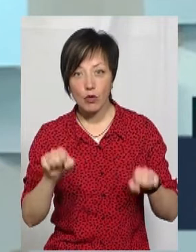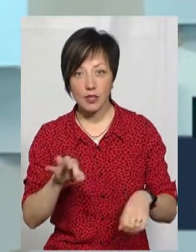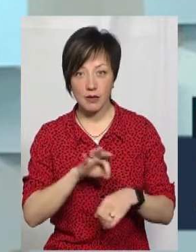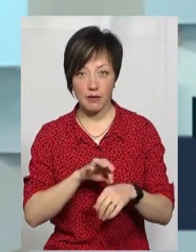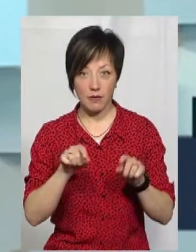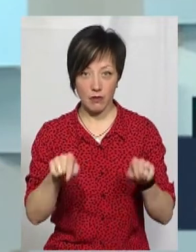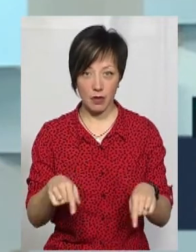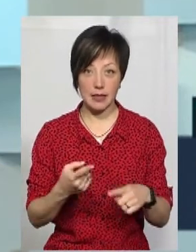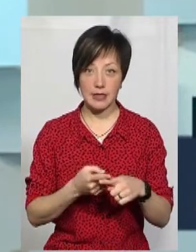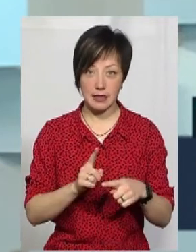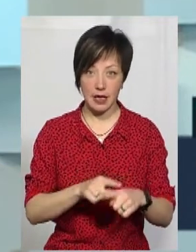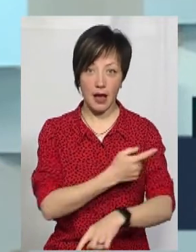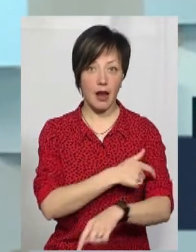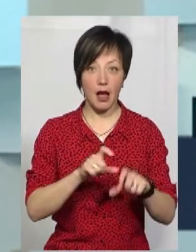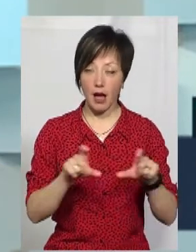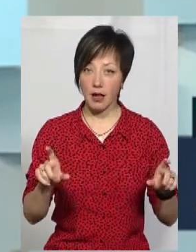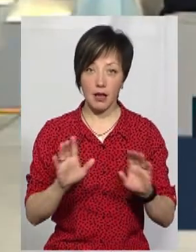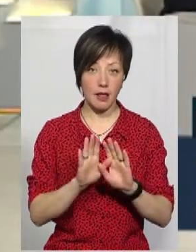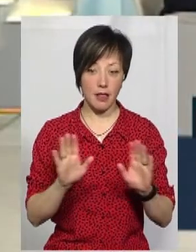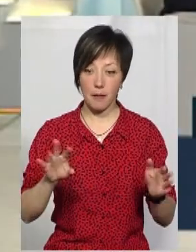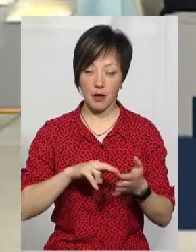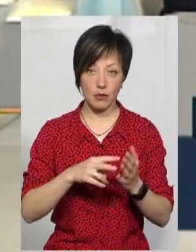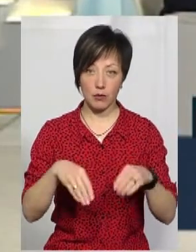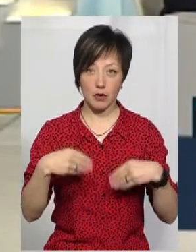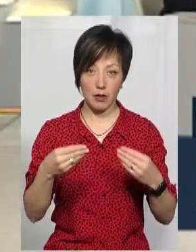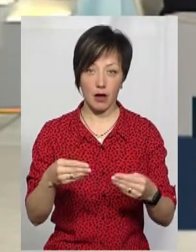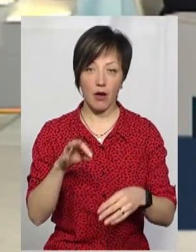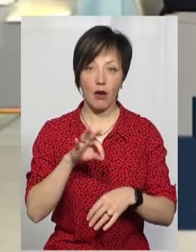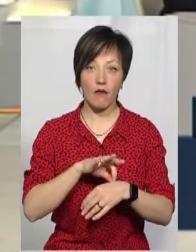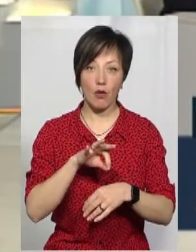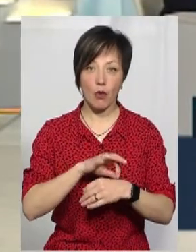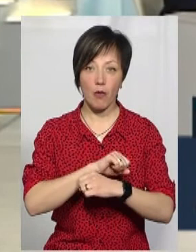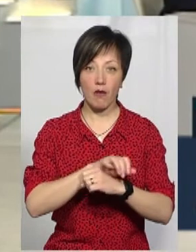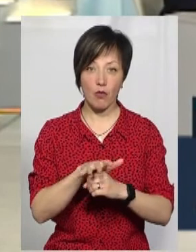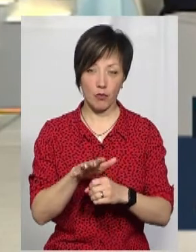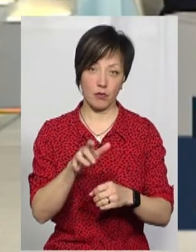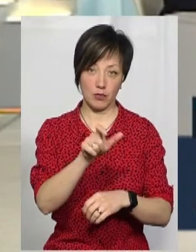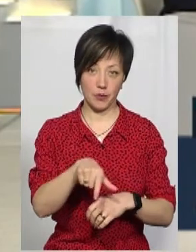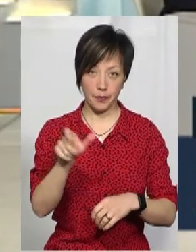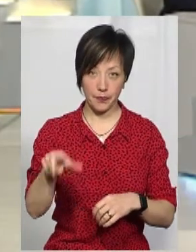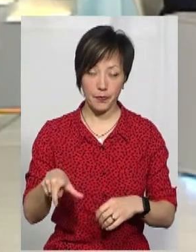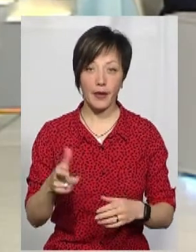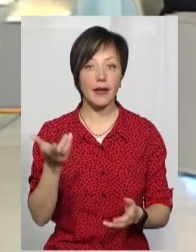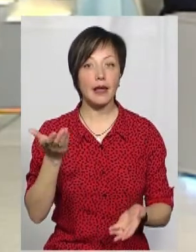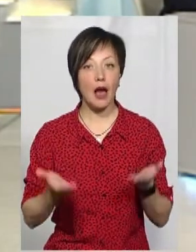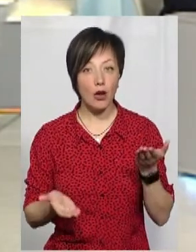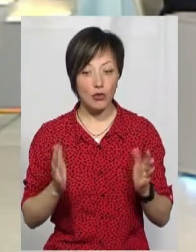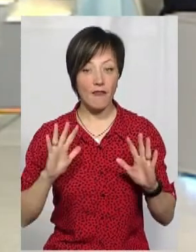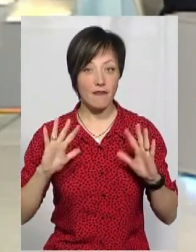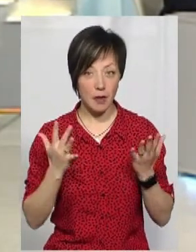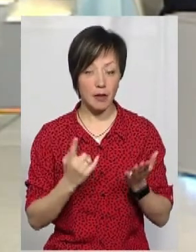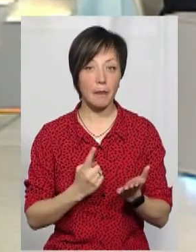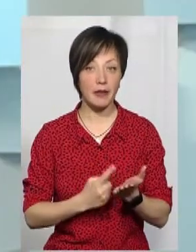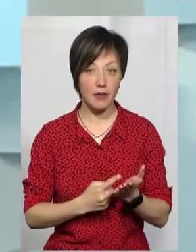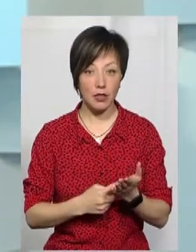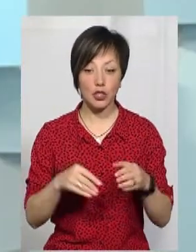цій лікарні. Хоча ця лікарня не передбачена для надання допомоги коронавірусним хворим. Так ось, якщо цей випадок